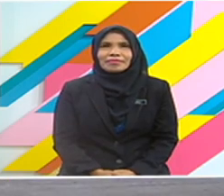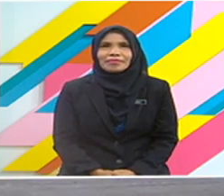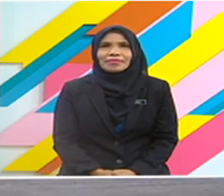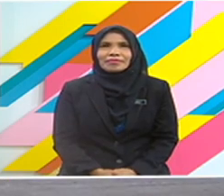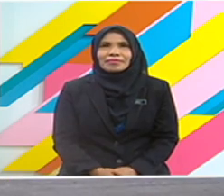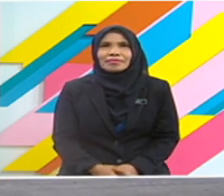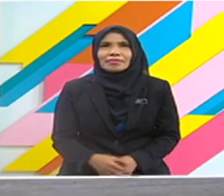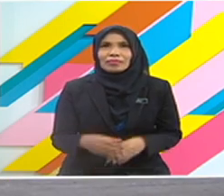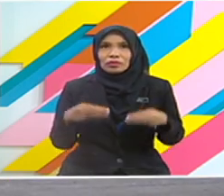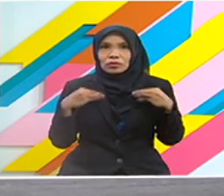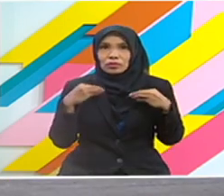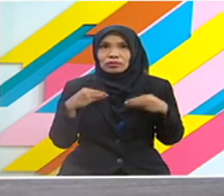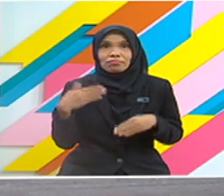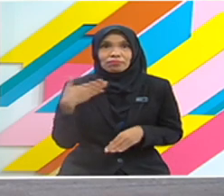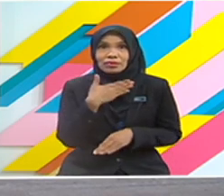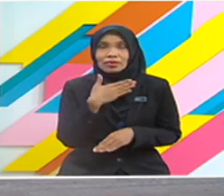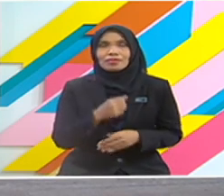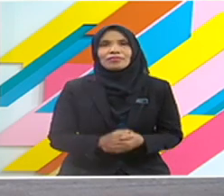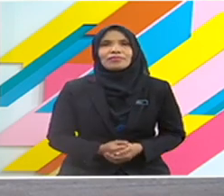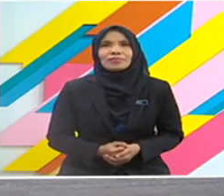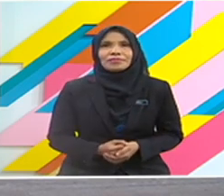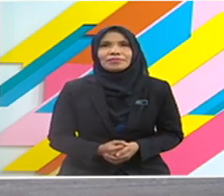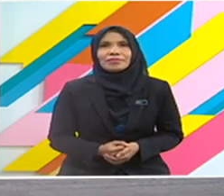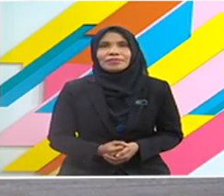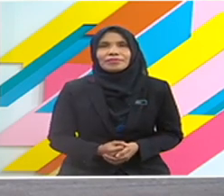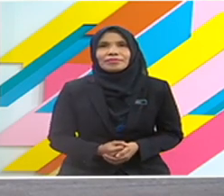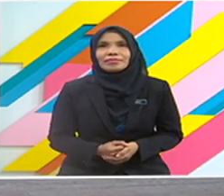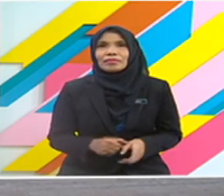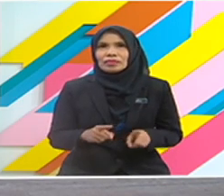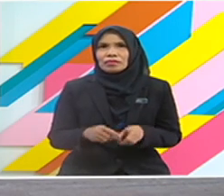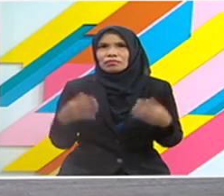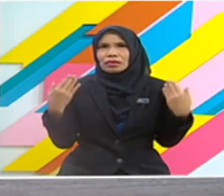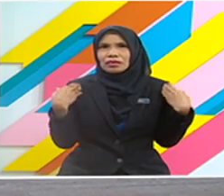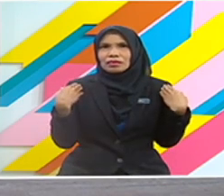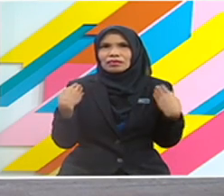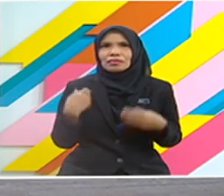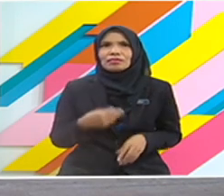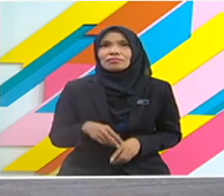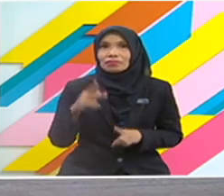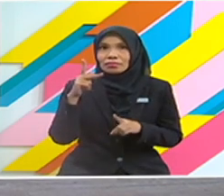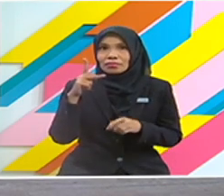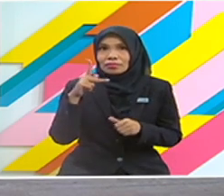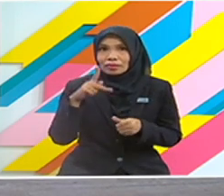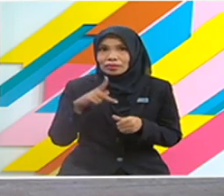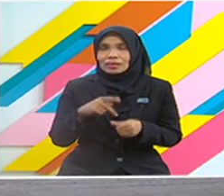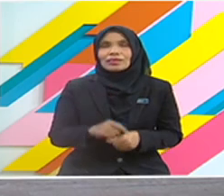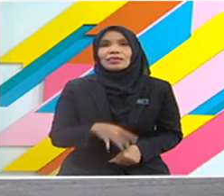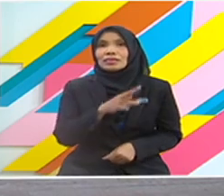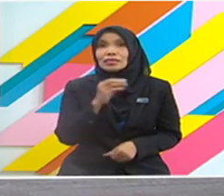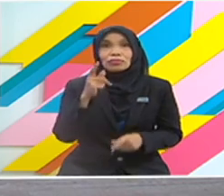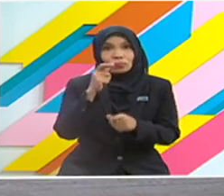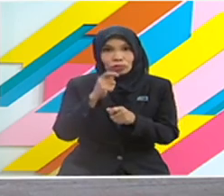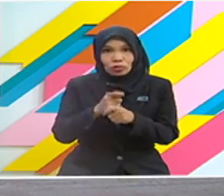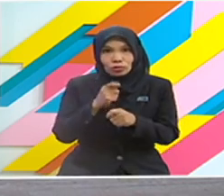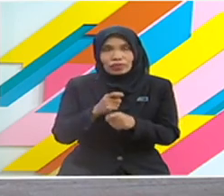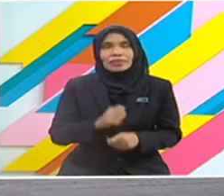iaitu organ deria, sama ada kita nak mengenal organ deria tersebut ataupun fungsinya berdasarkan